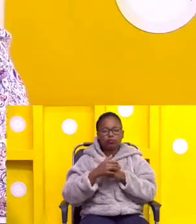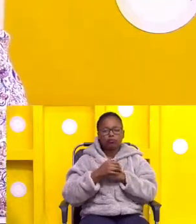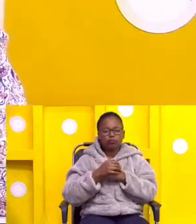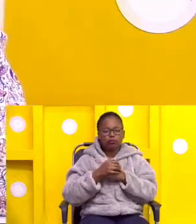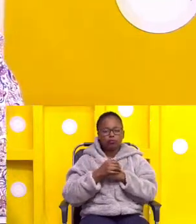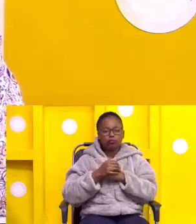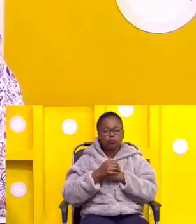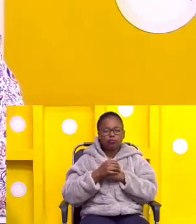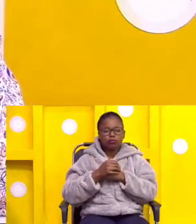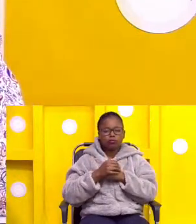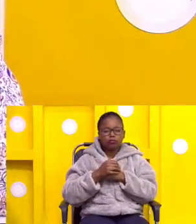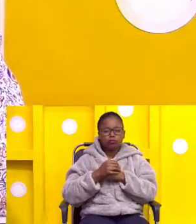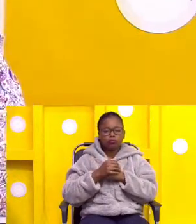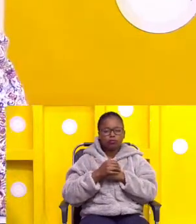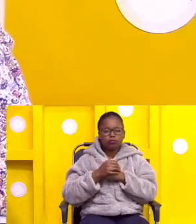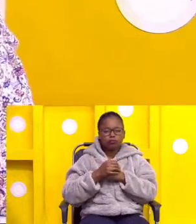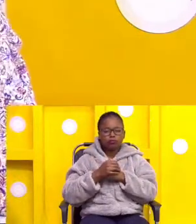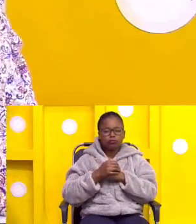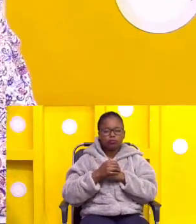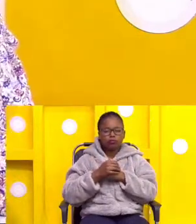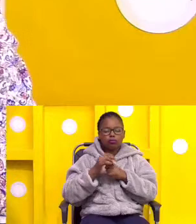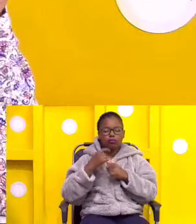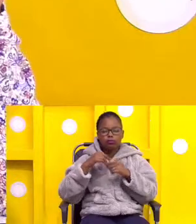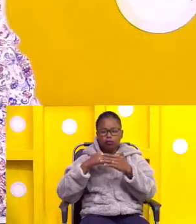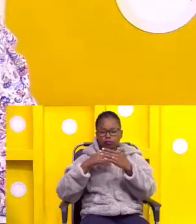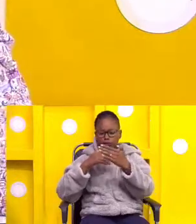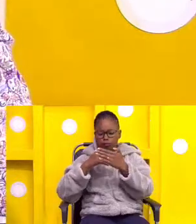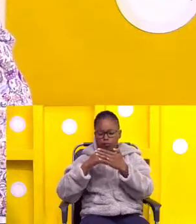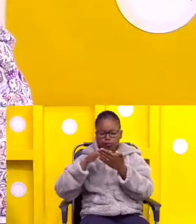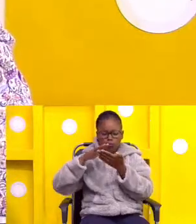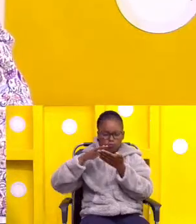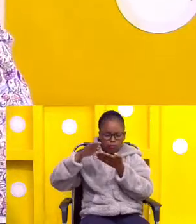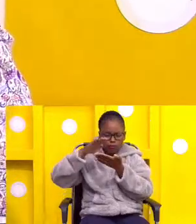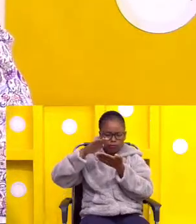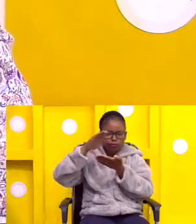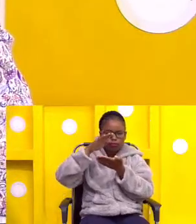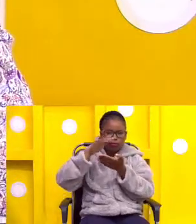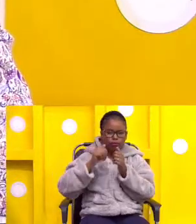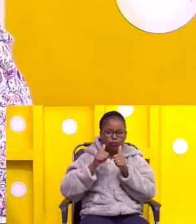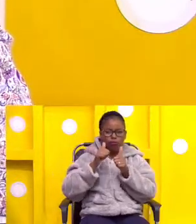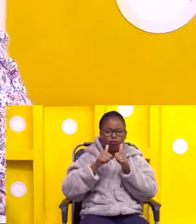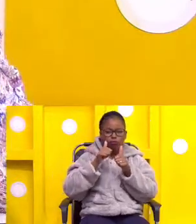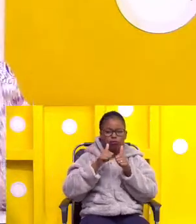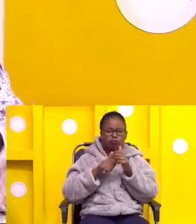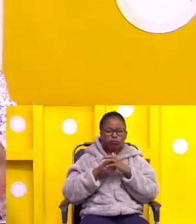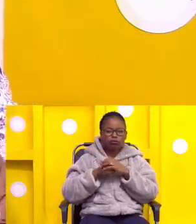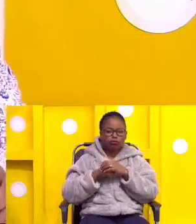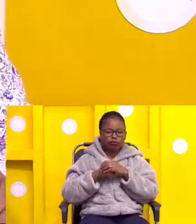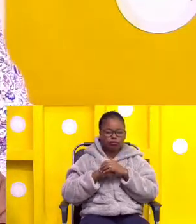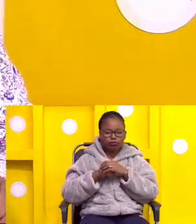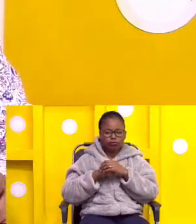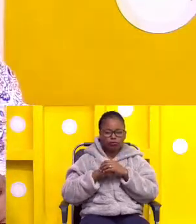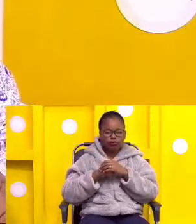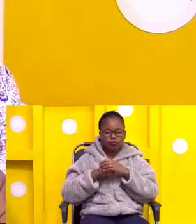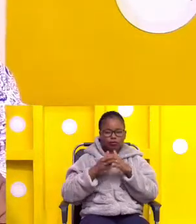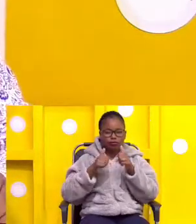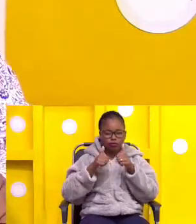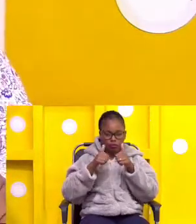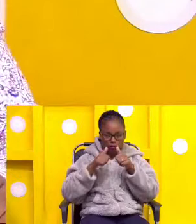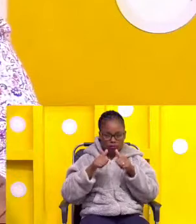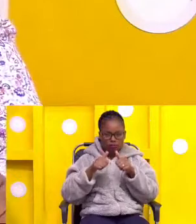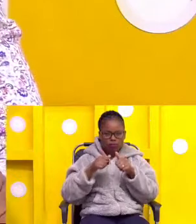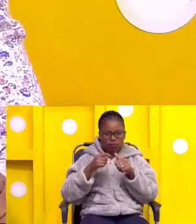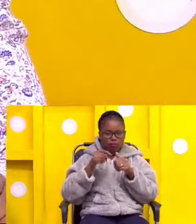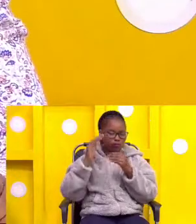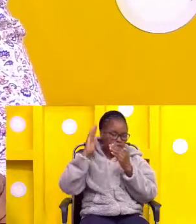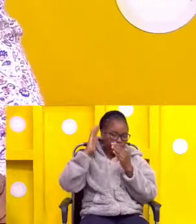na å rona to gakorwo wä skero inä rä kå na wä rebo inä rä kå ngä cokerä re kä ra ngä mwä ra niä nä ndä rona nä niä ngå korwo ndä